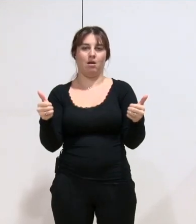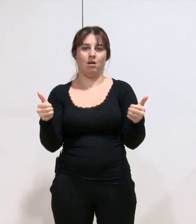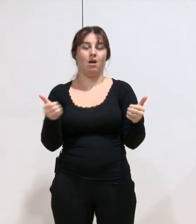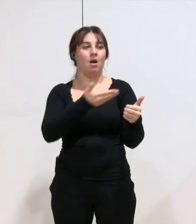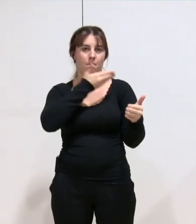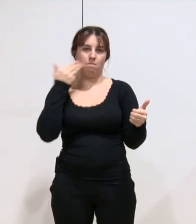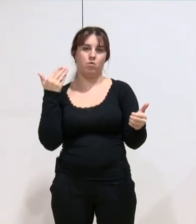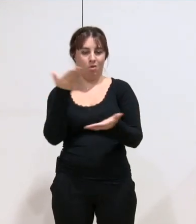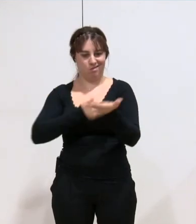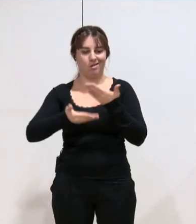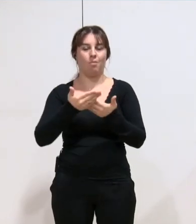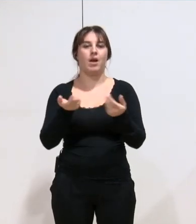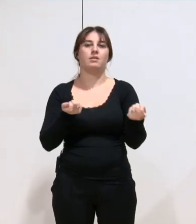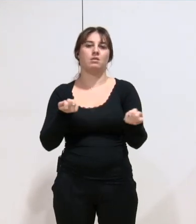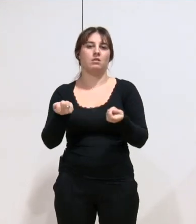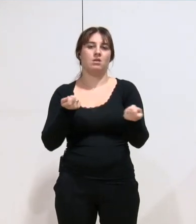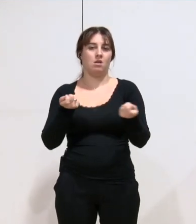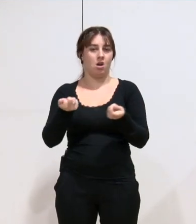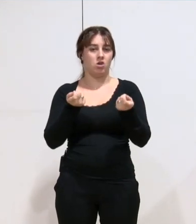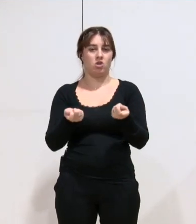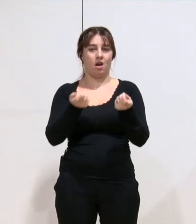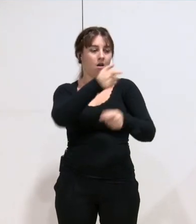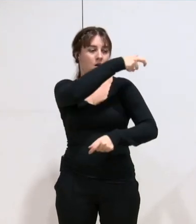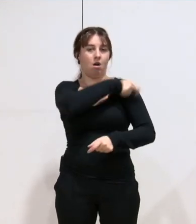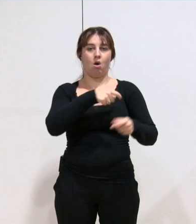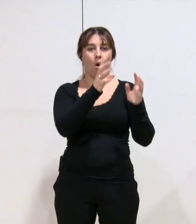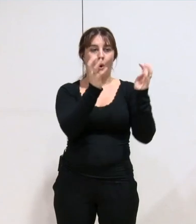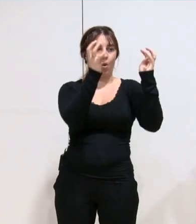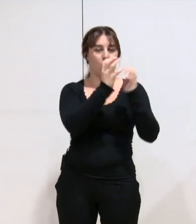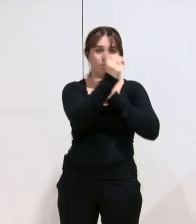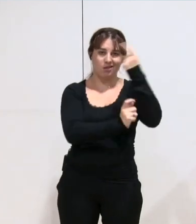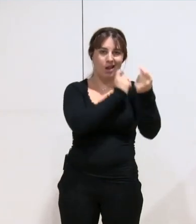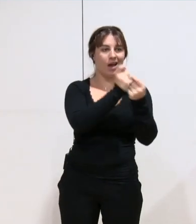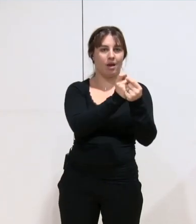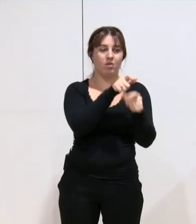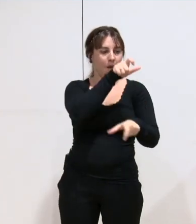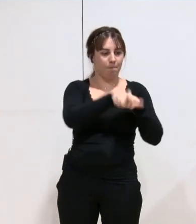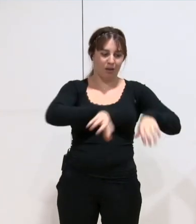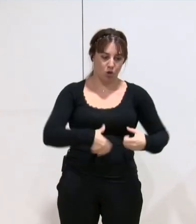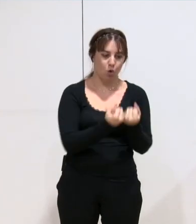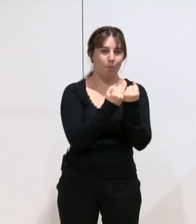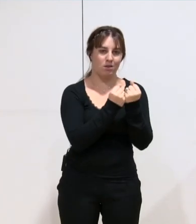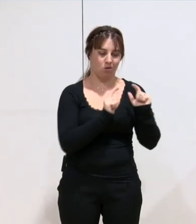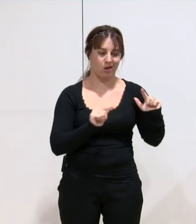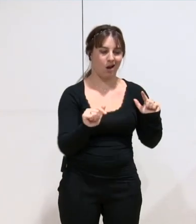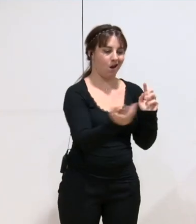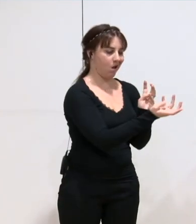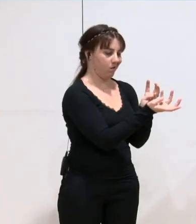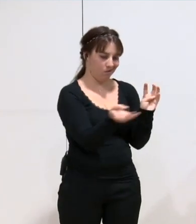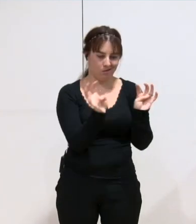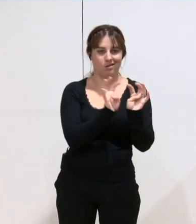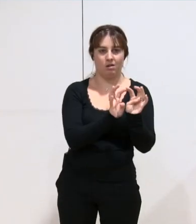par donc un comité ad hoc avec des personnes compétentes pour cela, et que c'est bien l'objectif et bien de